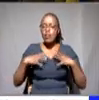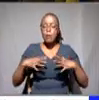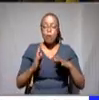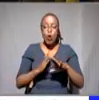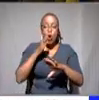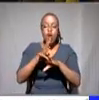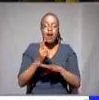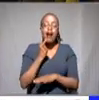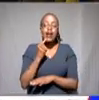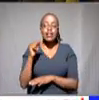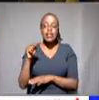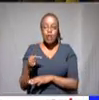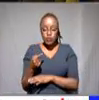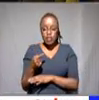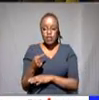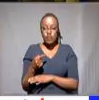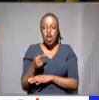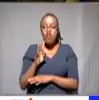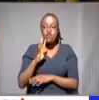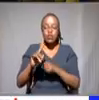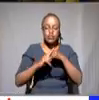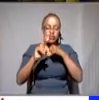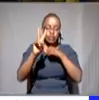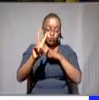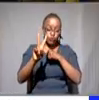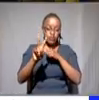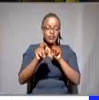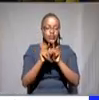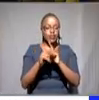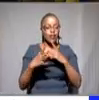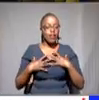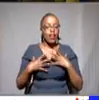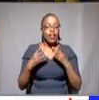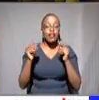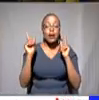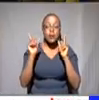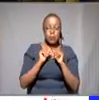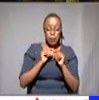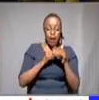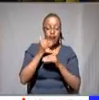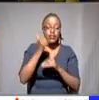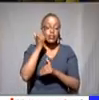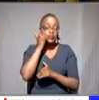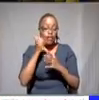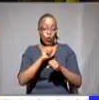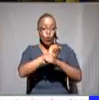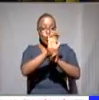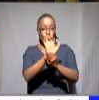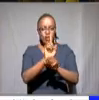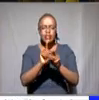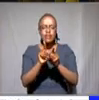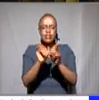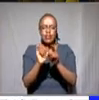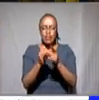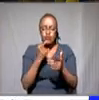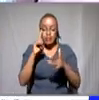giri iganari mwe. Mari no hoti kana ni mahotete gutoria homeno ya COVID-19. Tukiari horo wegie kumihotere ria. O ni